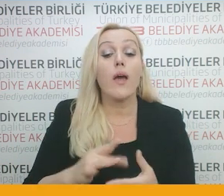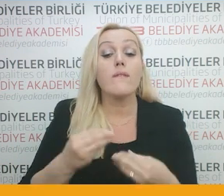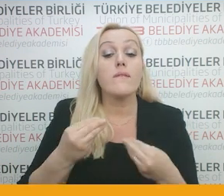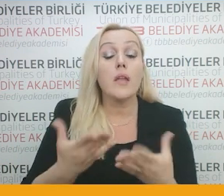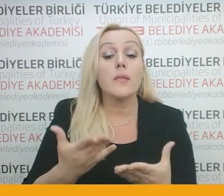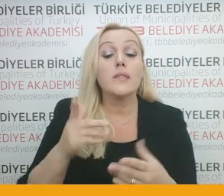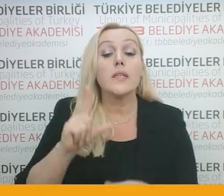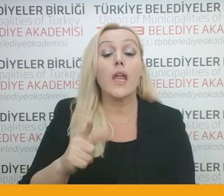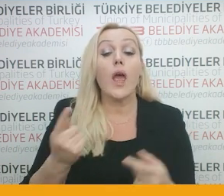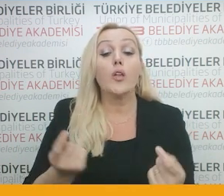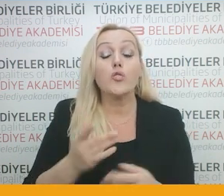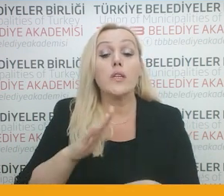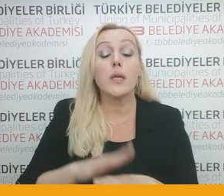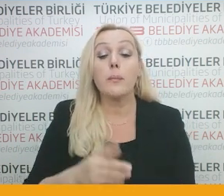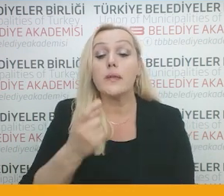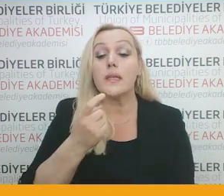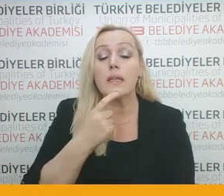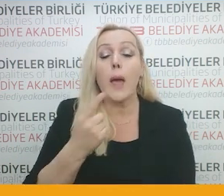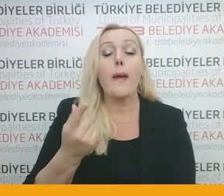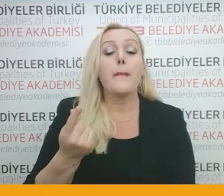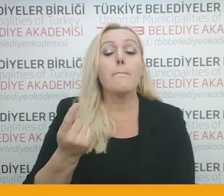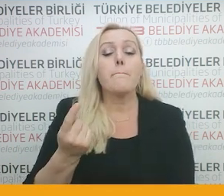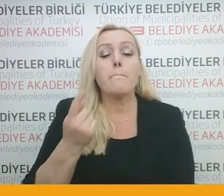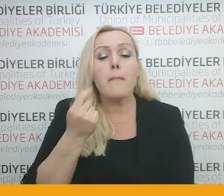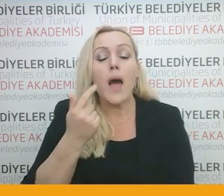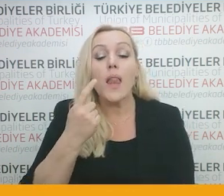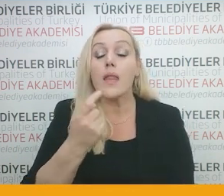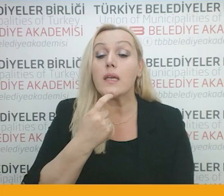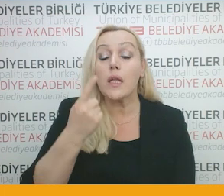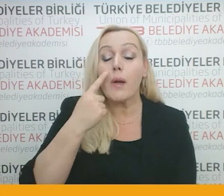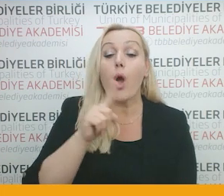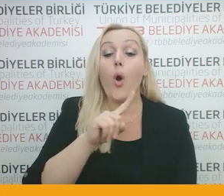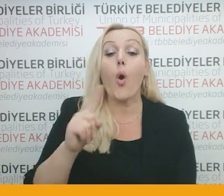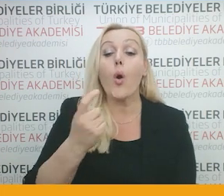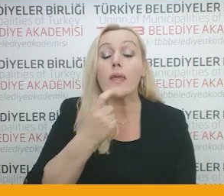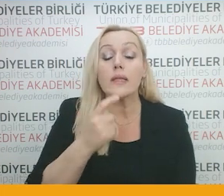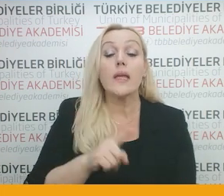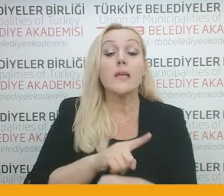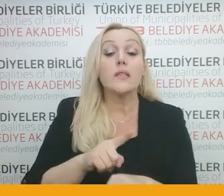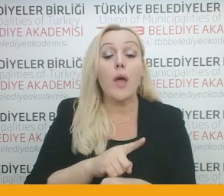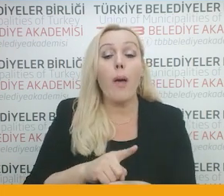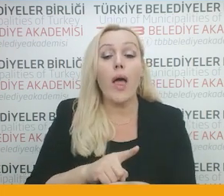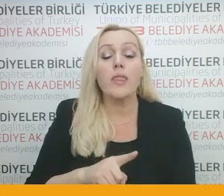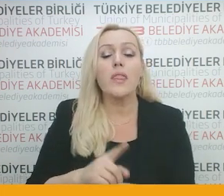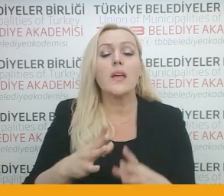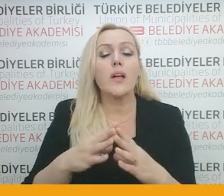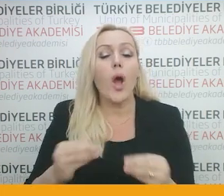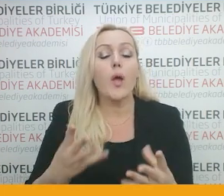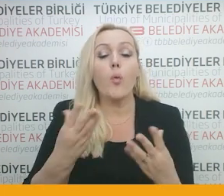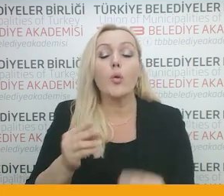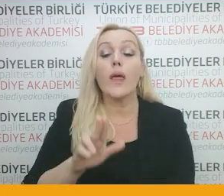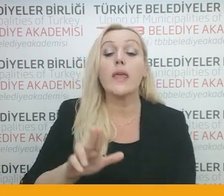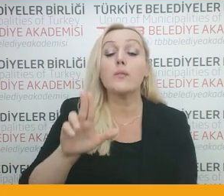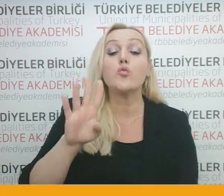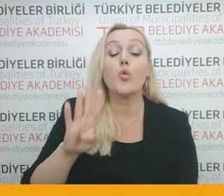fiilin işlendiği yılı izleyen mali yılın başından başlamak üzere 10 yıl arkadaşlar zaman aşımı söz konusu. Bu da 74.